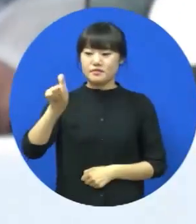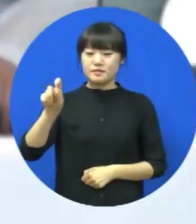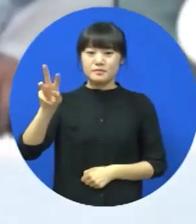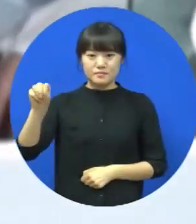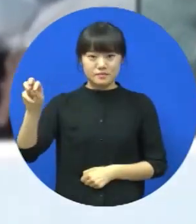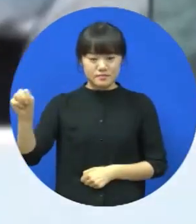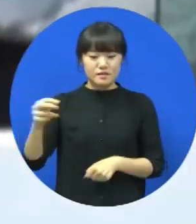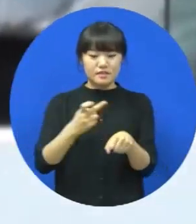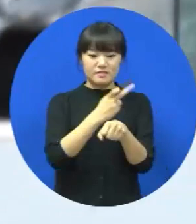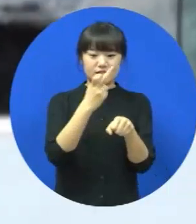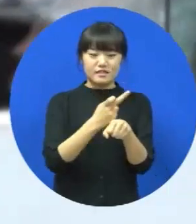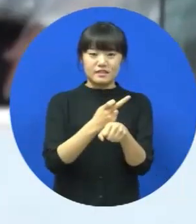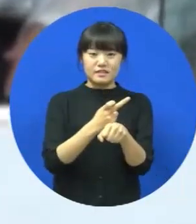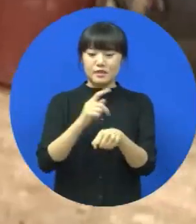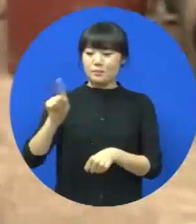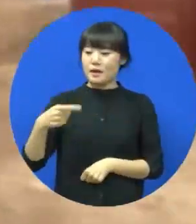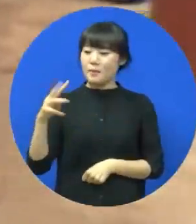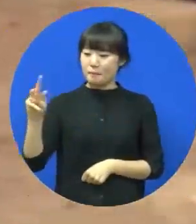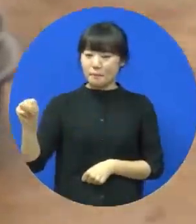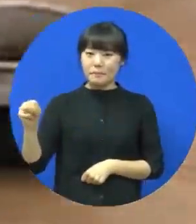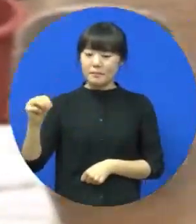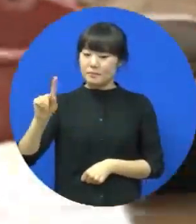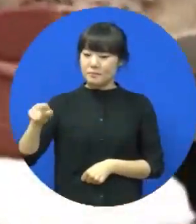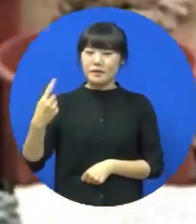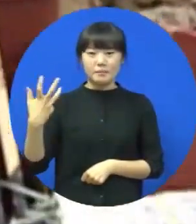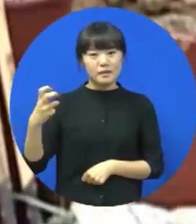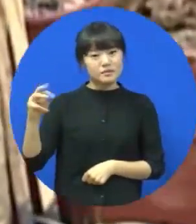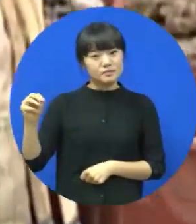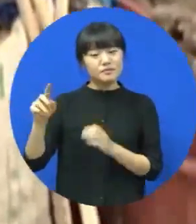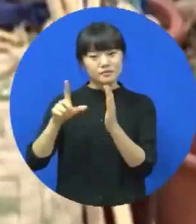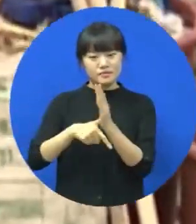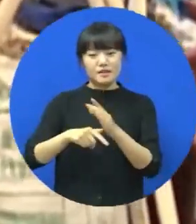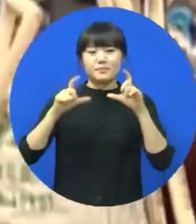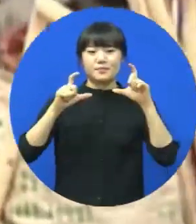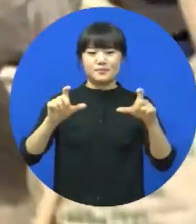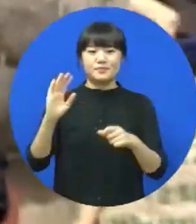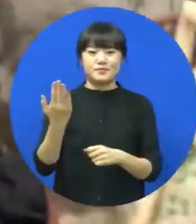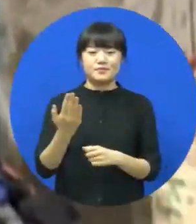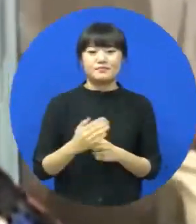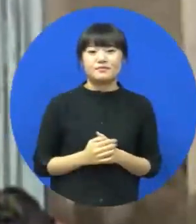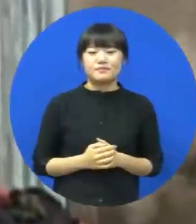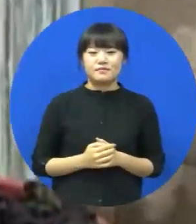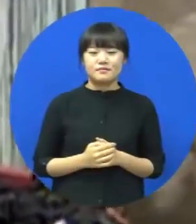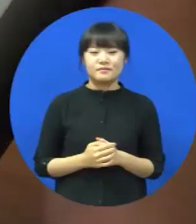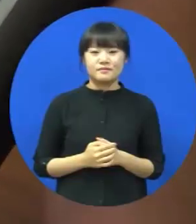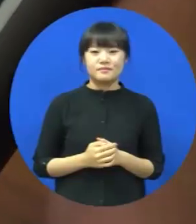이상, 12시간 강우량 180mm 이상이 예상될 때 발령됩니다.